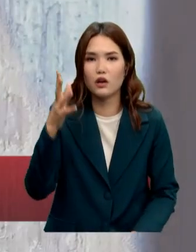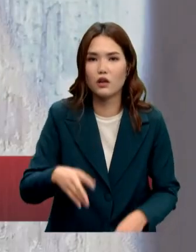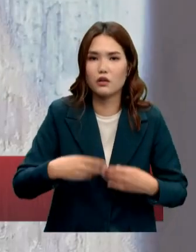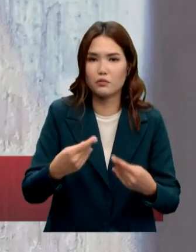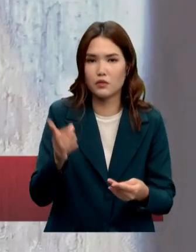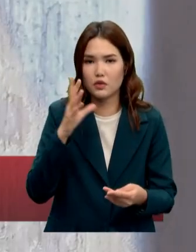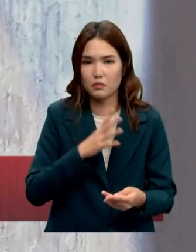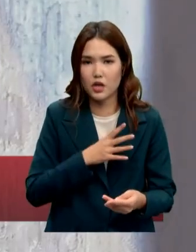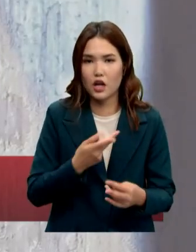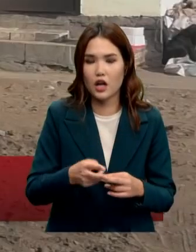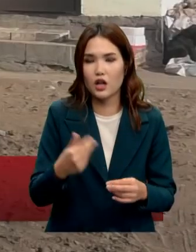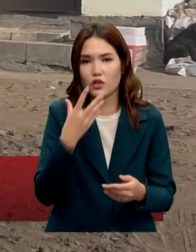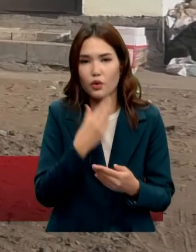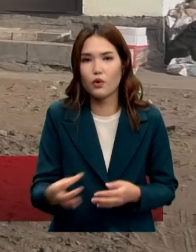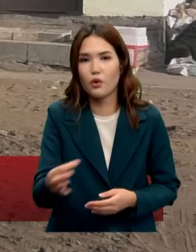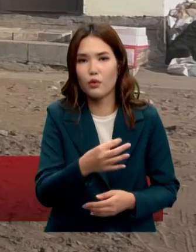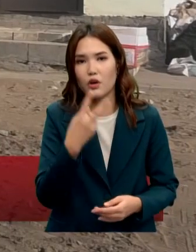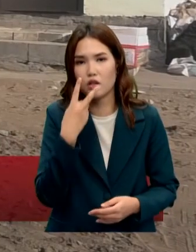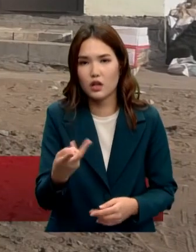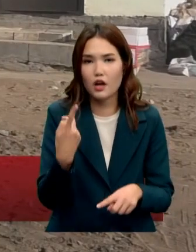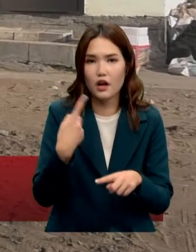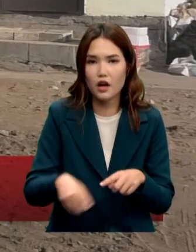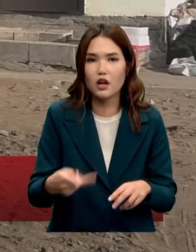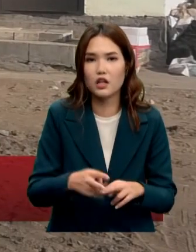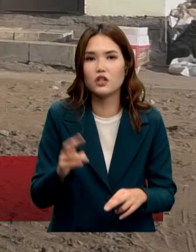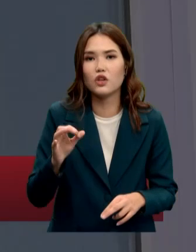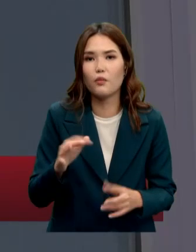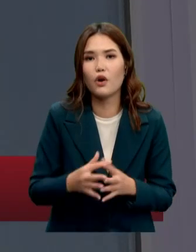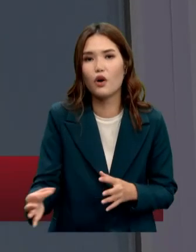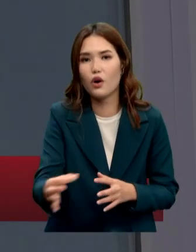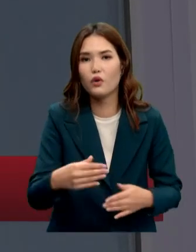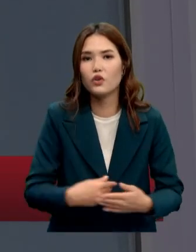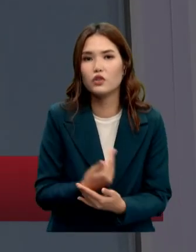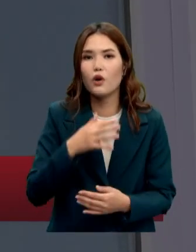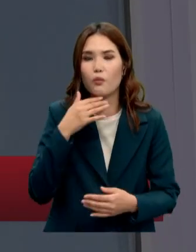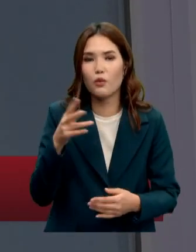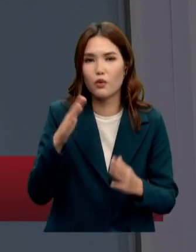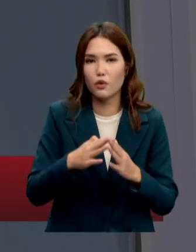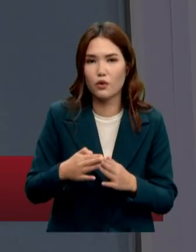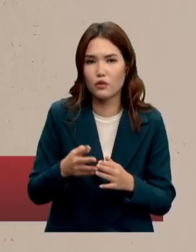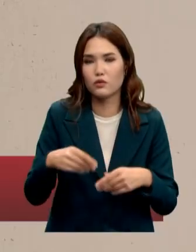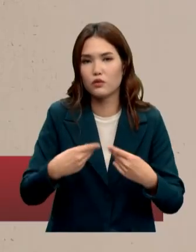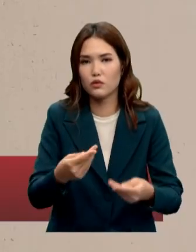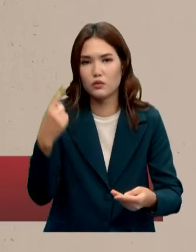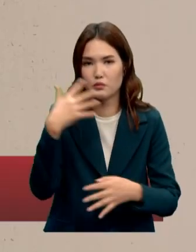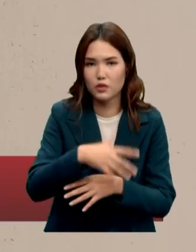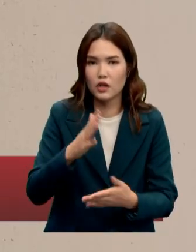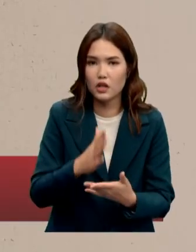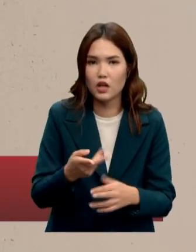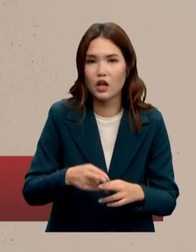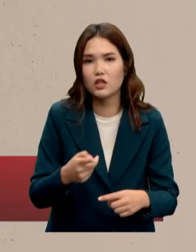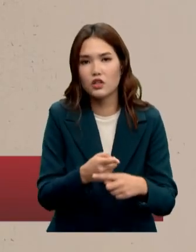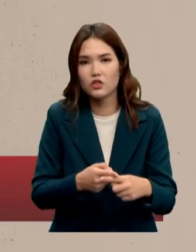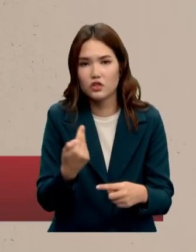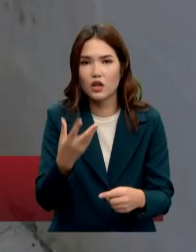тұрды. Шенділер оған облыс орталығына қарасты Кенжегөл ауылында жаңа тұрғызылған қос пәтерлі үйден баспана ұсыныпты. Жазда жап-жақсы